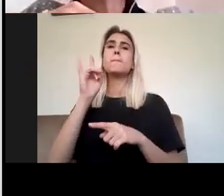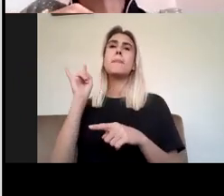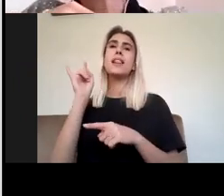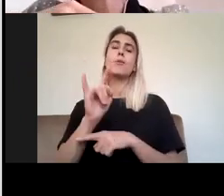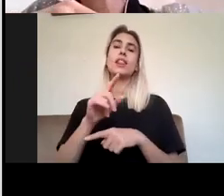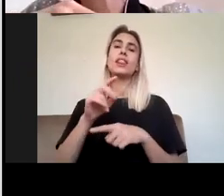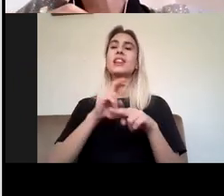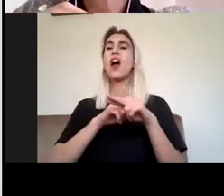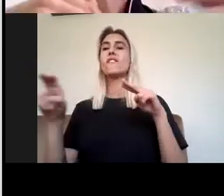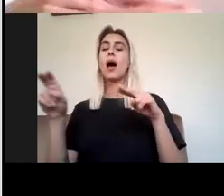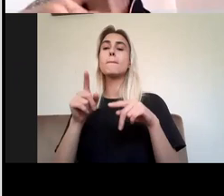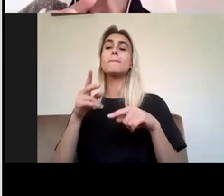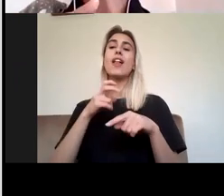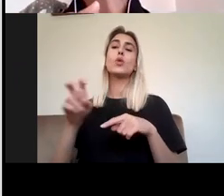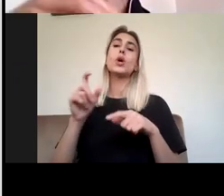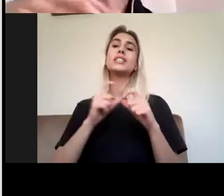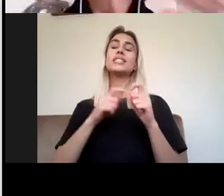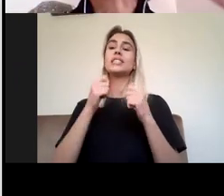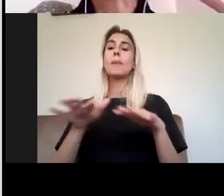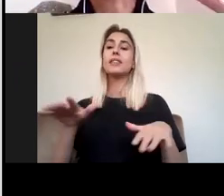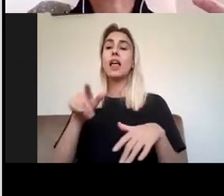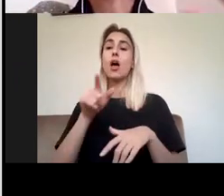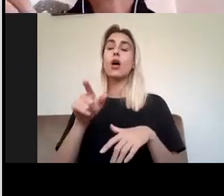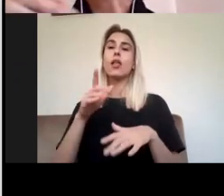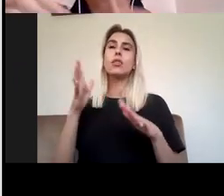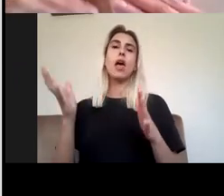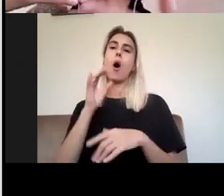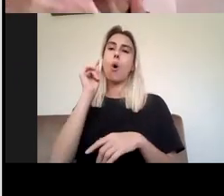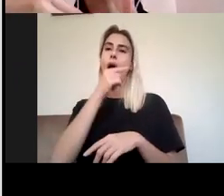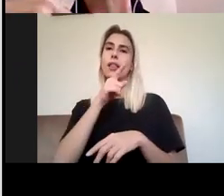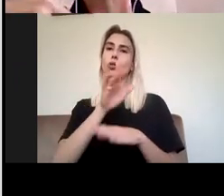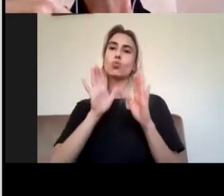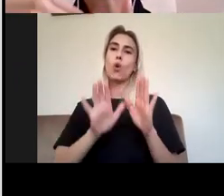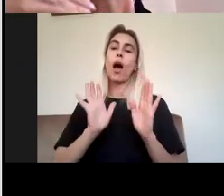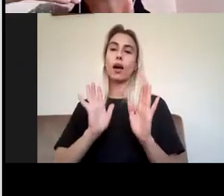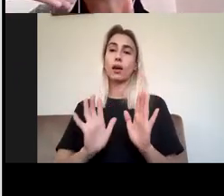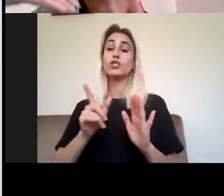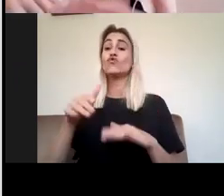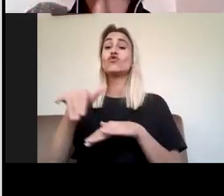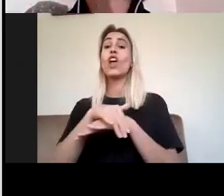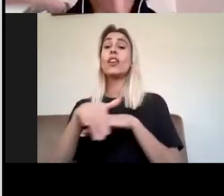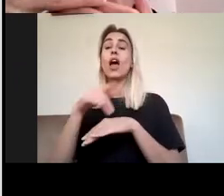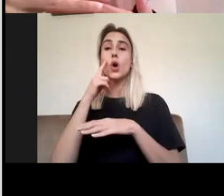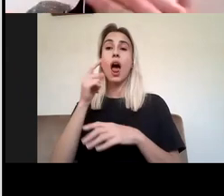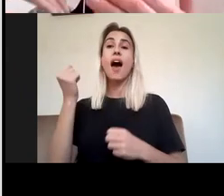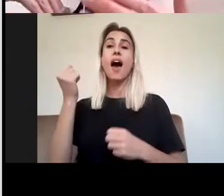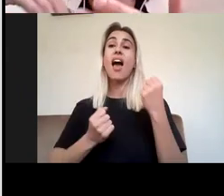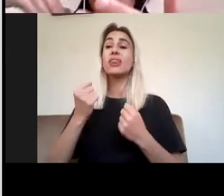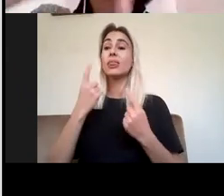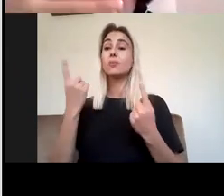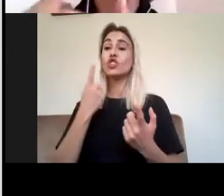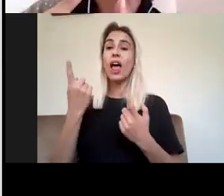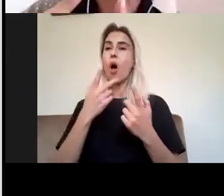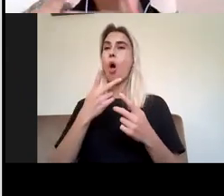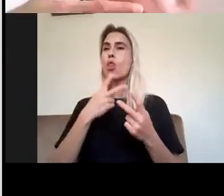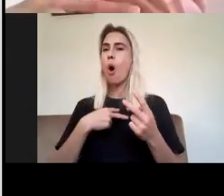bir metro sistemindeki durak planlamaları daha kolay. Ama bir cadde üzerinde hareket eden bir otobüs ya da hareket